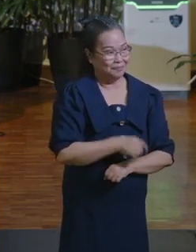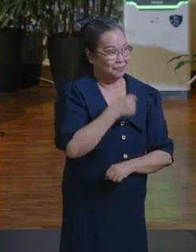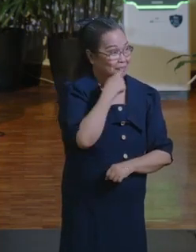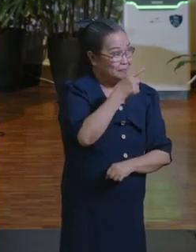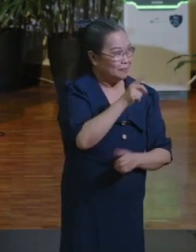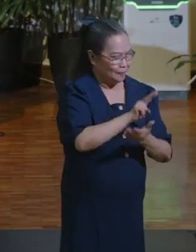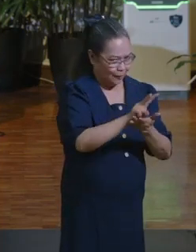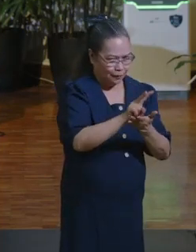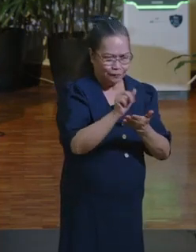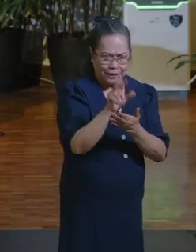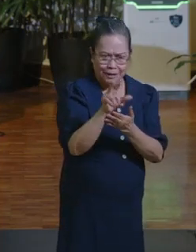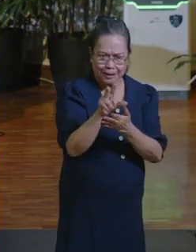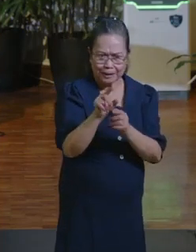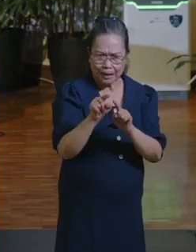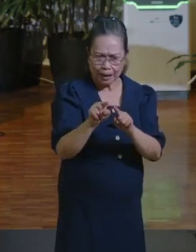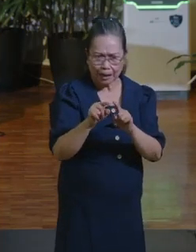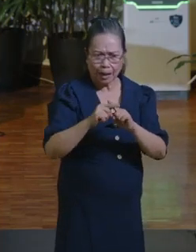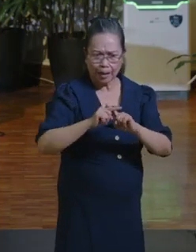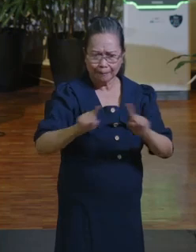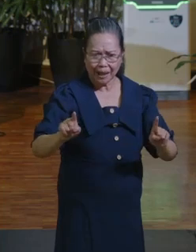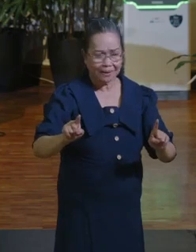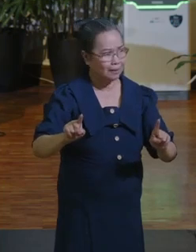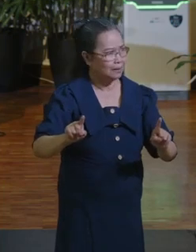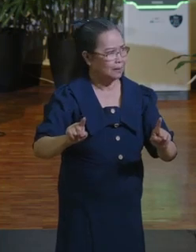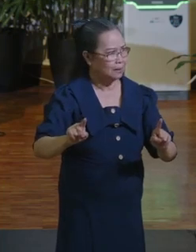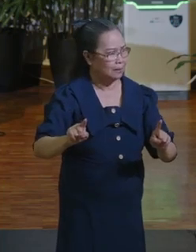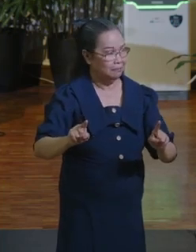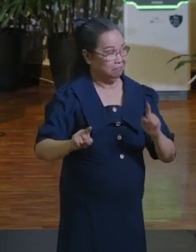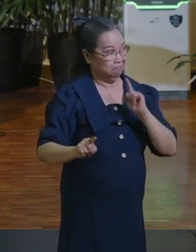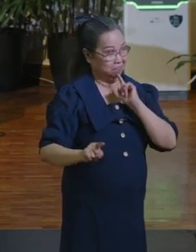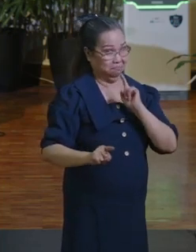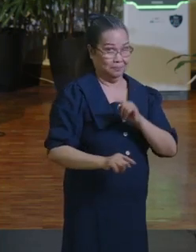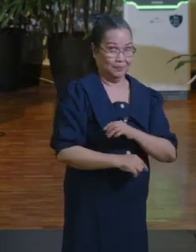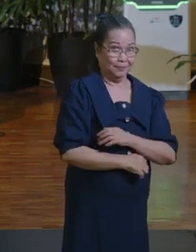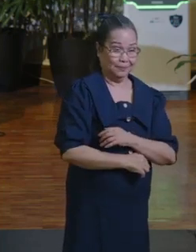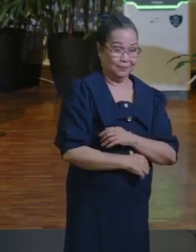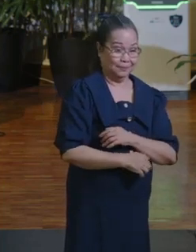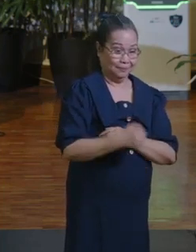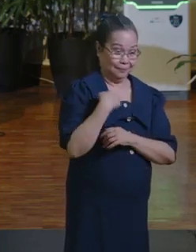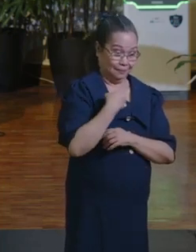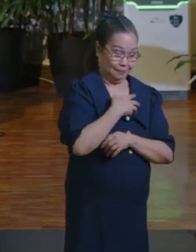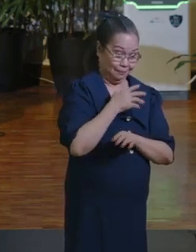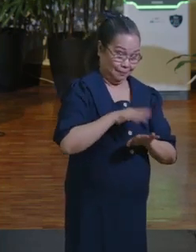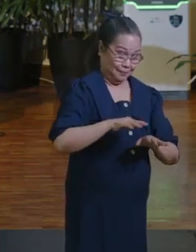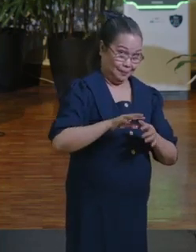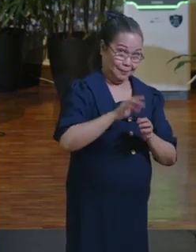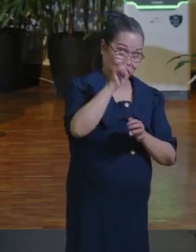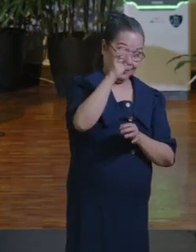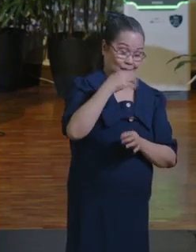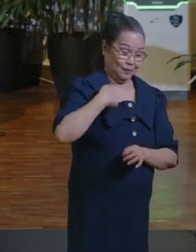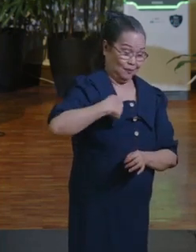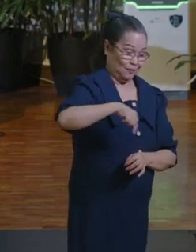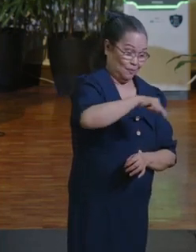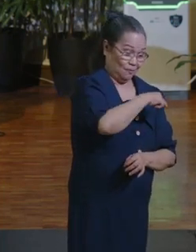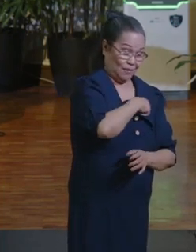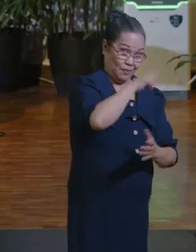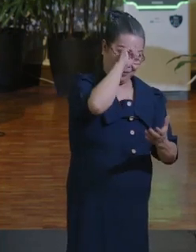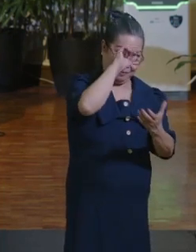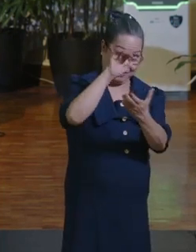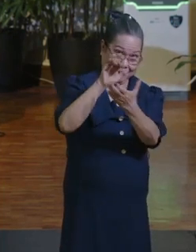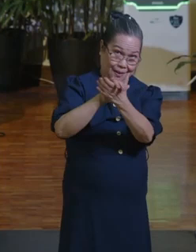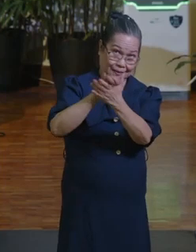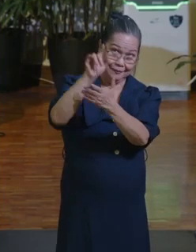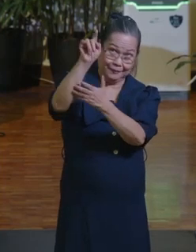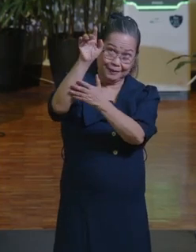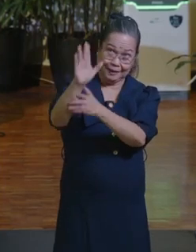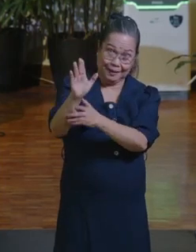13. Kasi baka akalain niyo ba, kaya pala tayo naging children of God dahil tayo'y nanampalataya sa